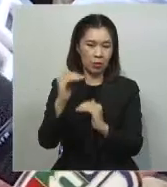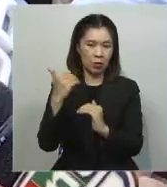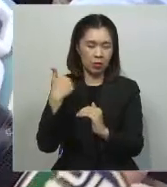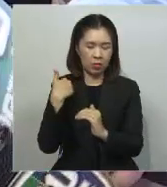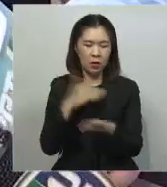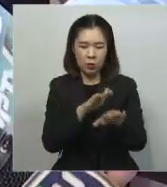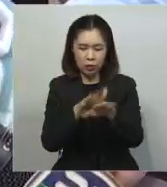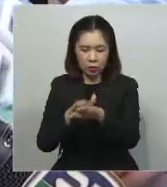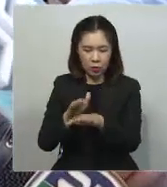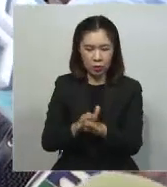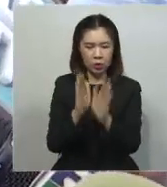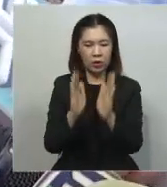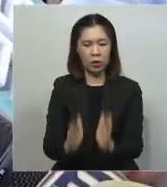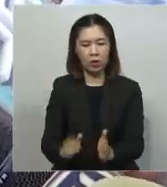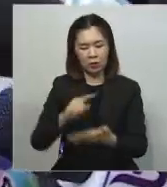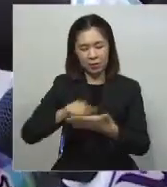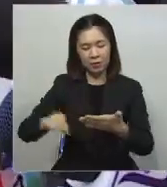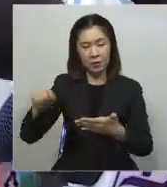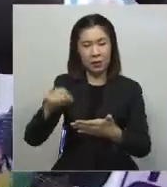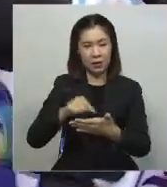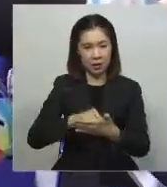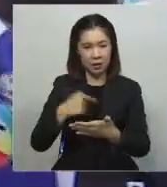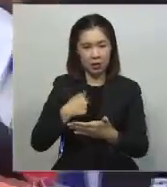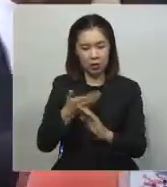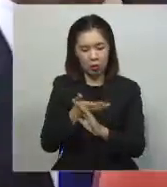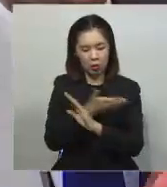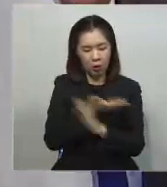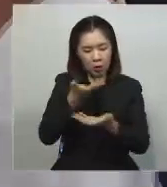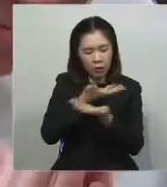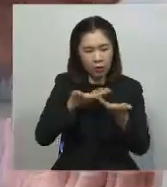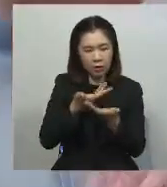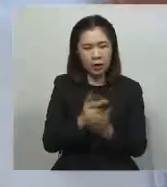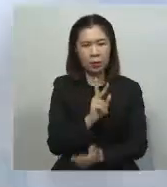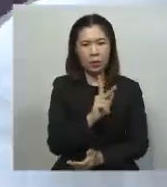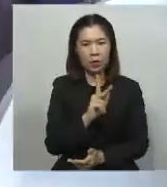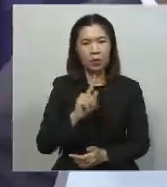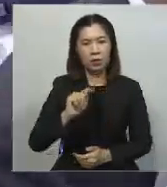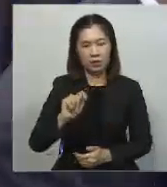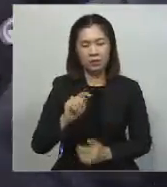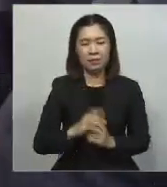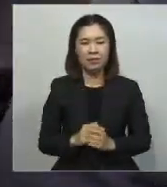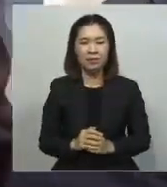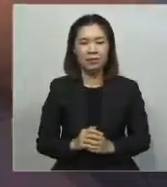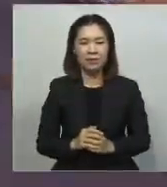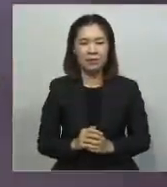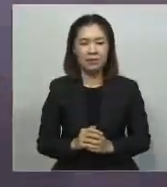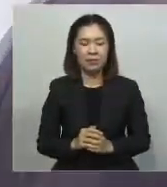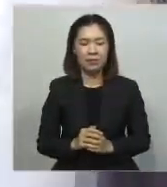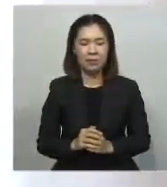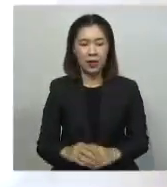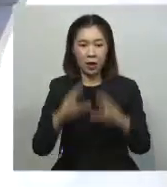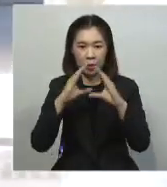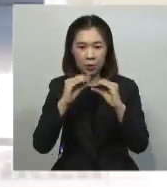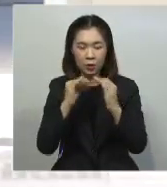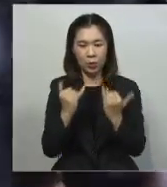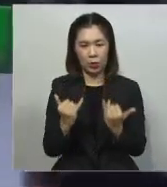ณรงค์เชิญชวนให้คนมาใช้สิทธิ์เลือกตั้งจะต้องมีการไปหารือกับทางกกต.อีกครั้งสำหรับวาระการประชุมคณะรัฐมนตรี